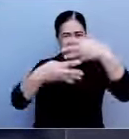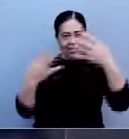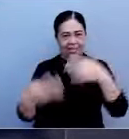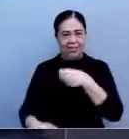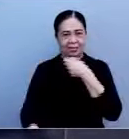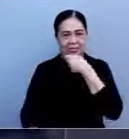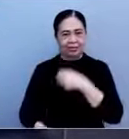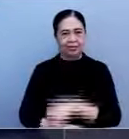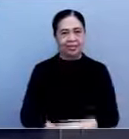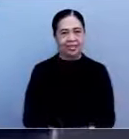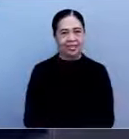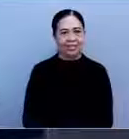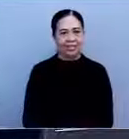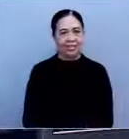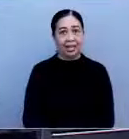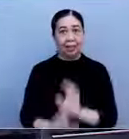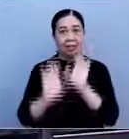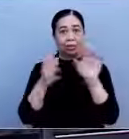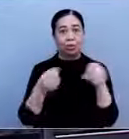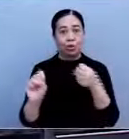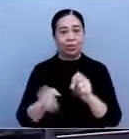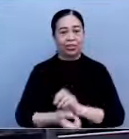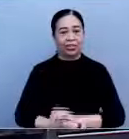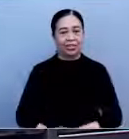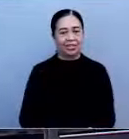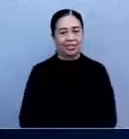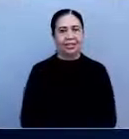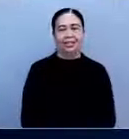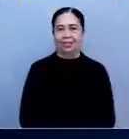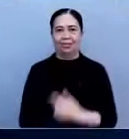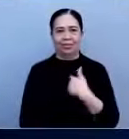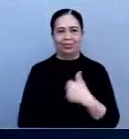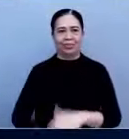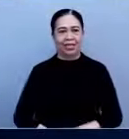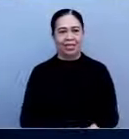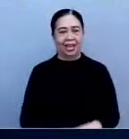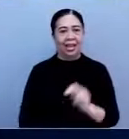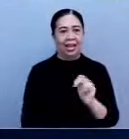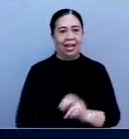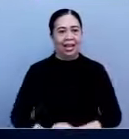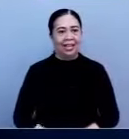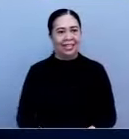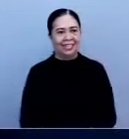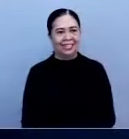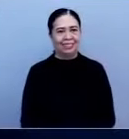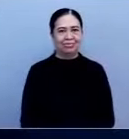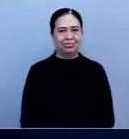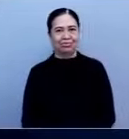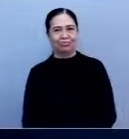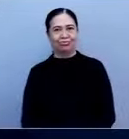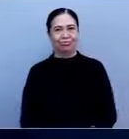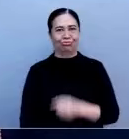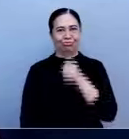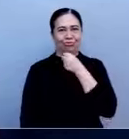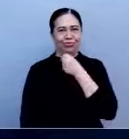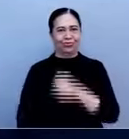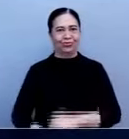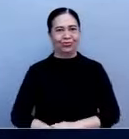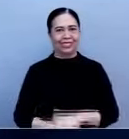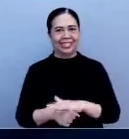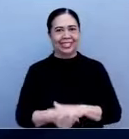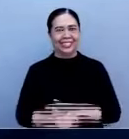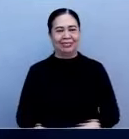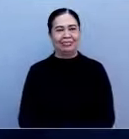Steven! Oh, basketball to, sports! Alam mo na. Kailangan ano ah? Malalim yung boses ah? Napresyo.